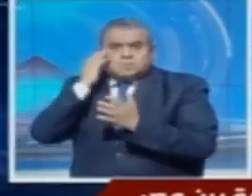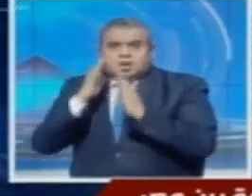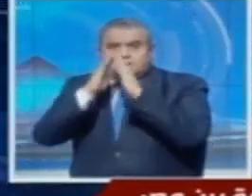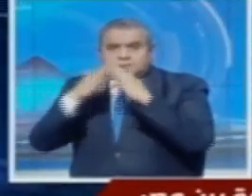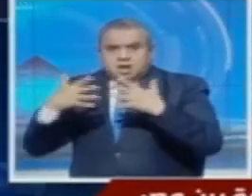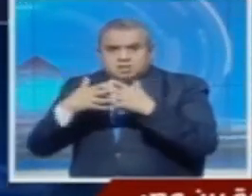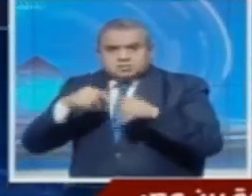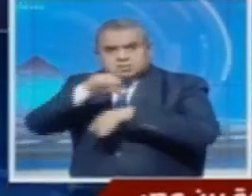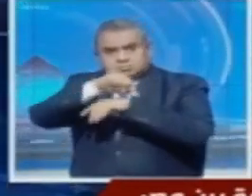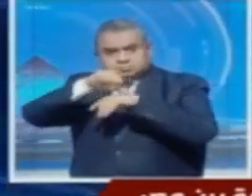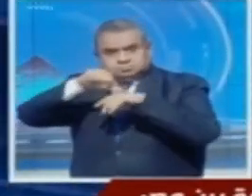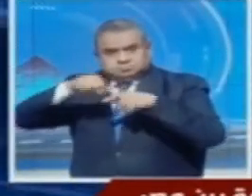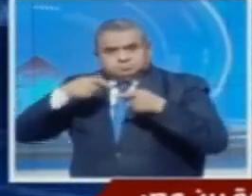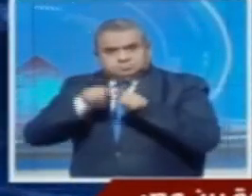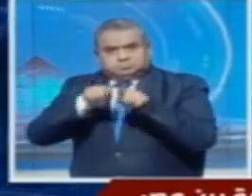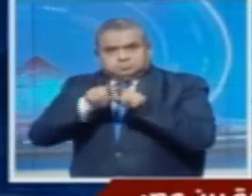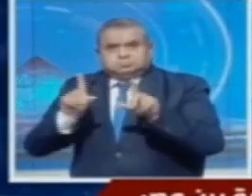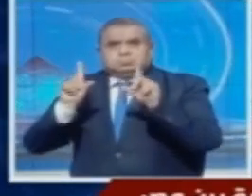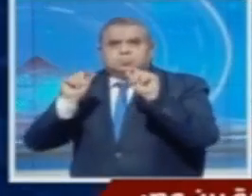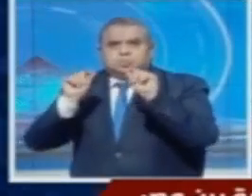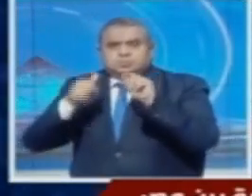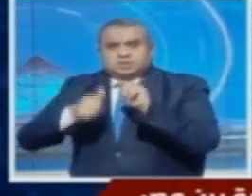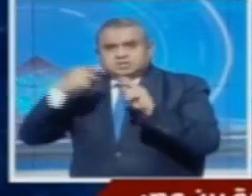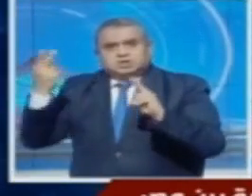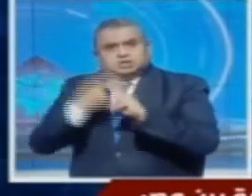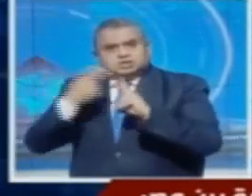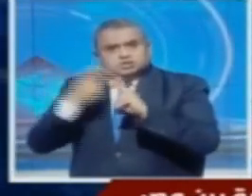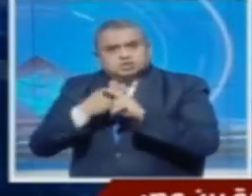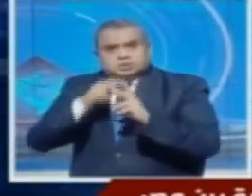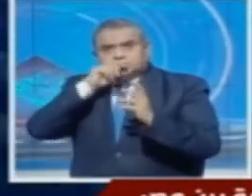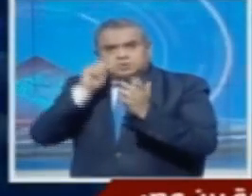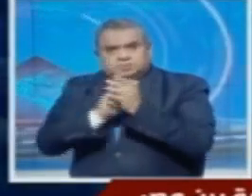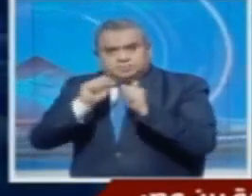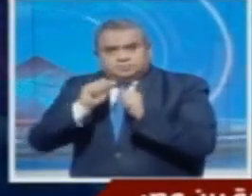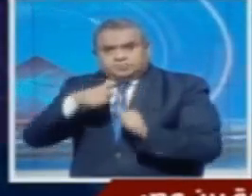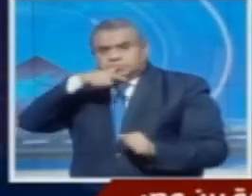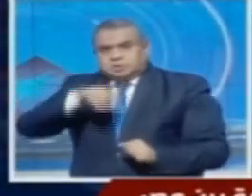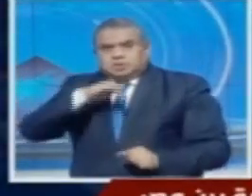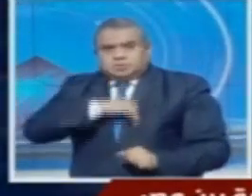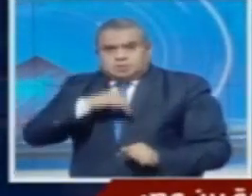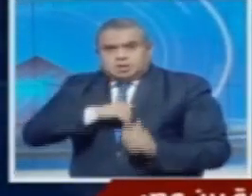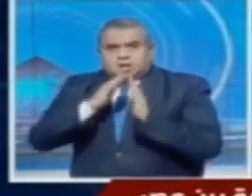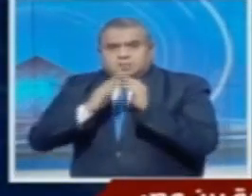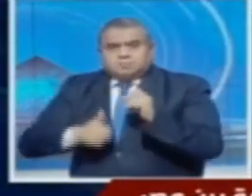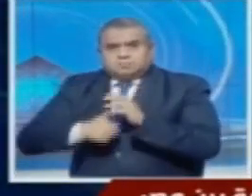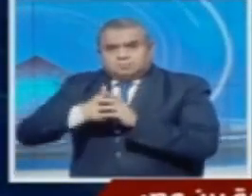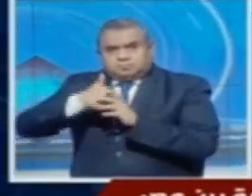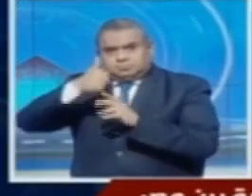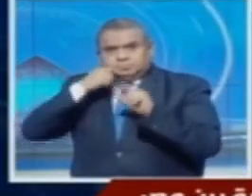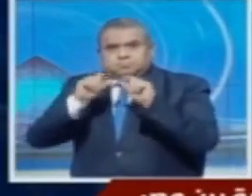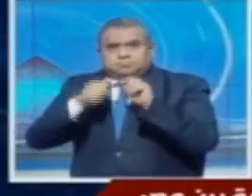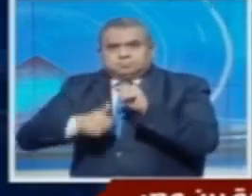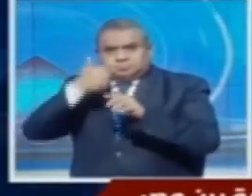بمصر من روابط وعلاقات وثيقة على المستويين الرسمي والشعبي، مثمنا ما حققته مصر